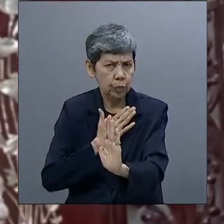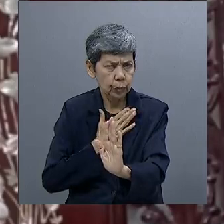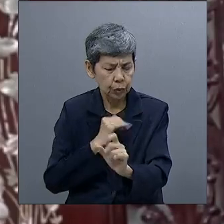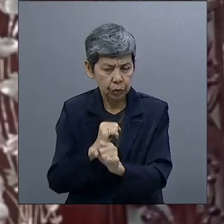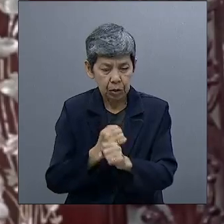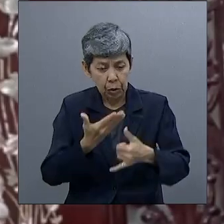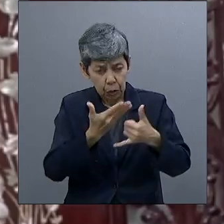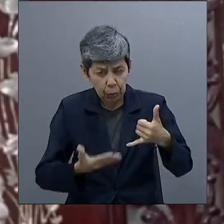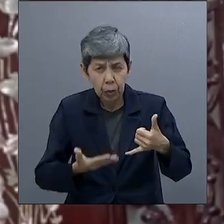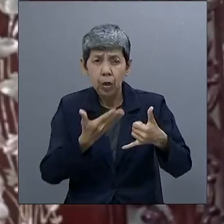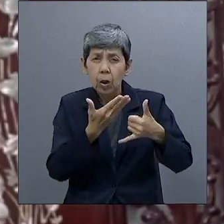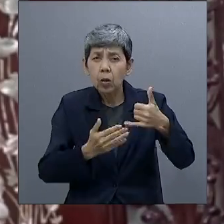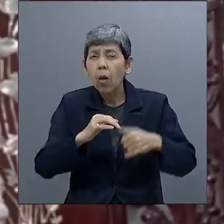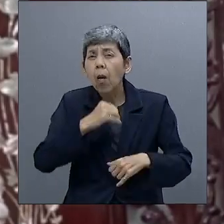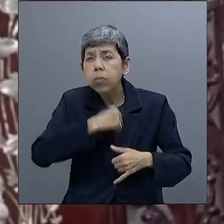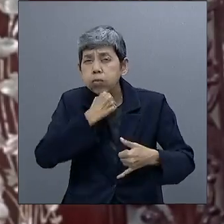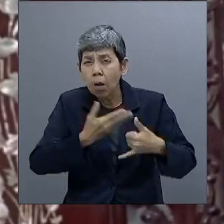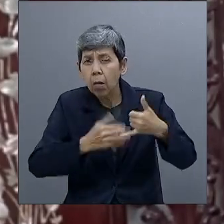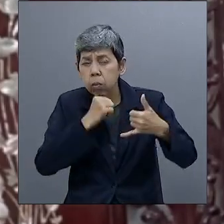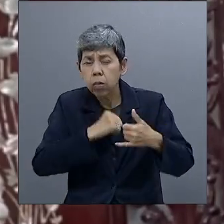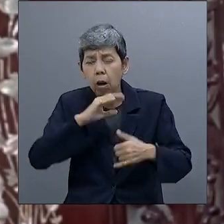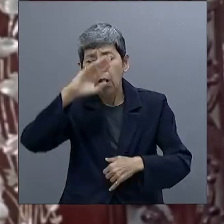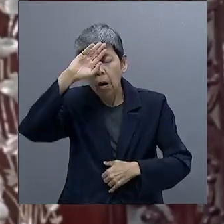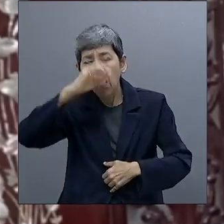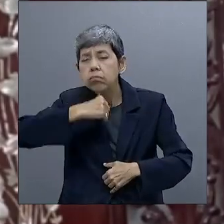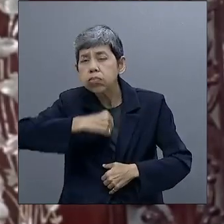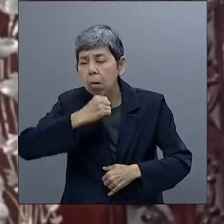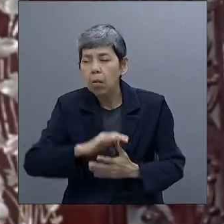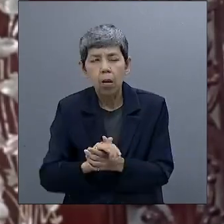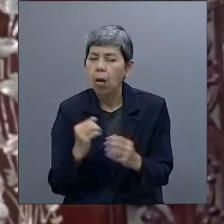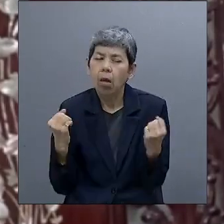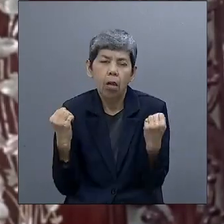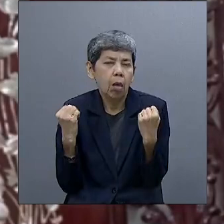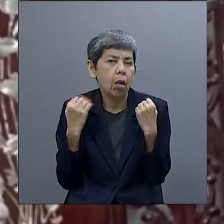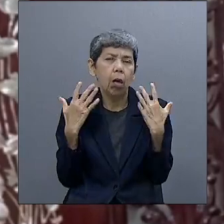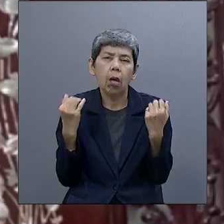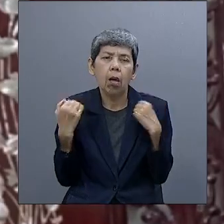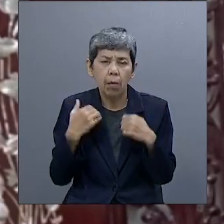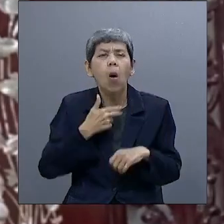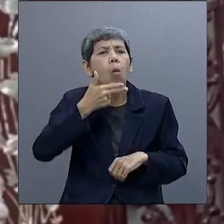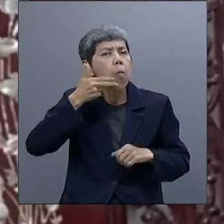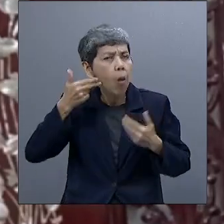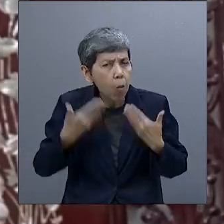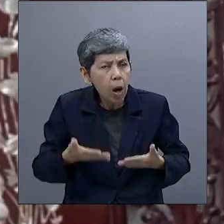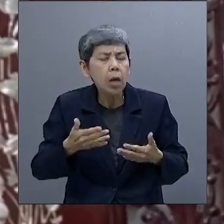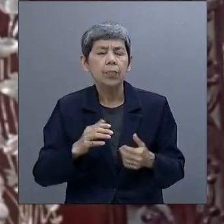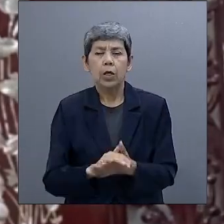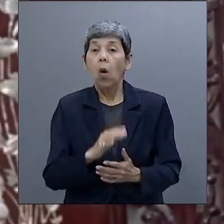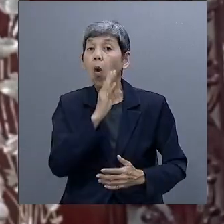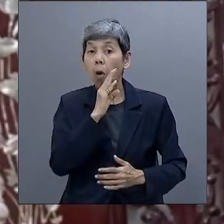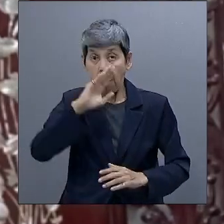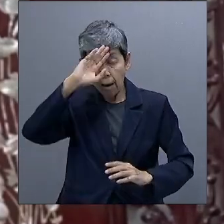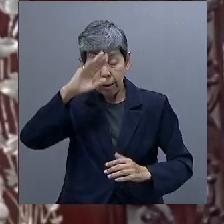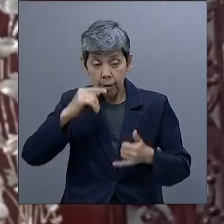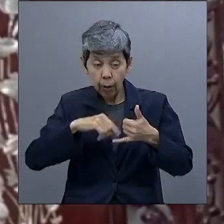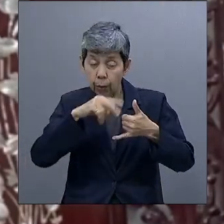กายของคุณโยมโมดยังไม่ค่อยไหวดีเป็นเบาหวานก็ถ้าหากว่ารักษา